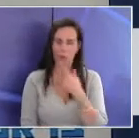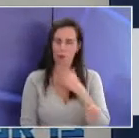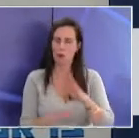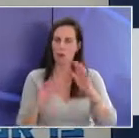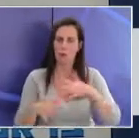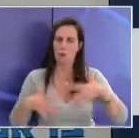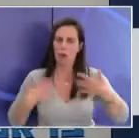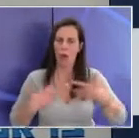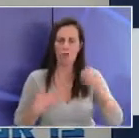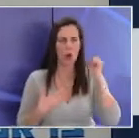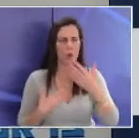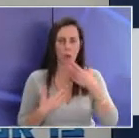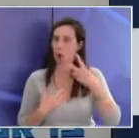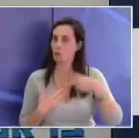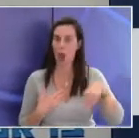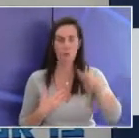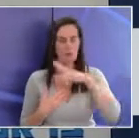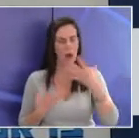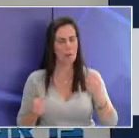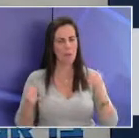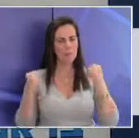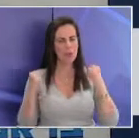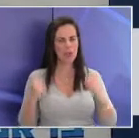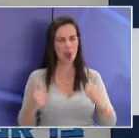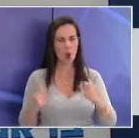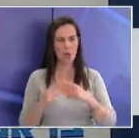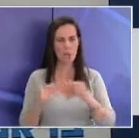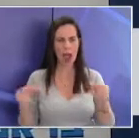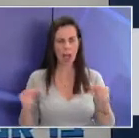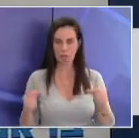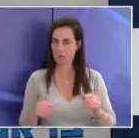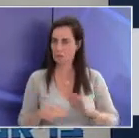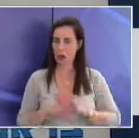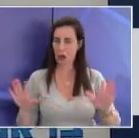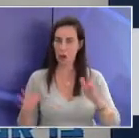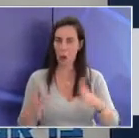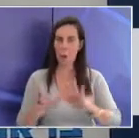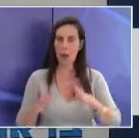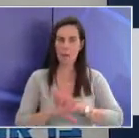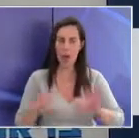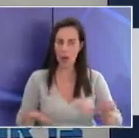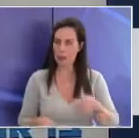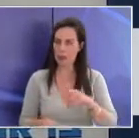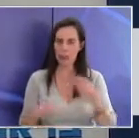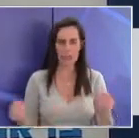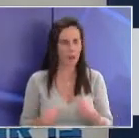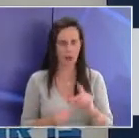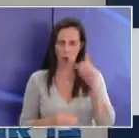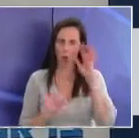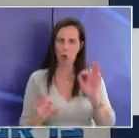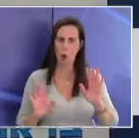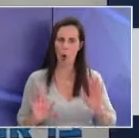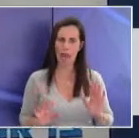יהודים ומסתובבים בביטחון ברצועת עזה ללא שום חשש, זה דבר בלתי